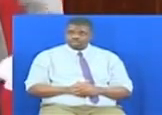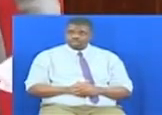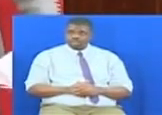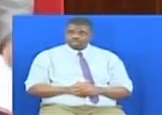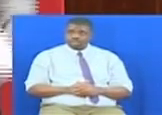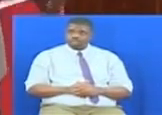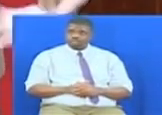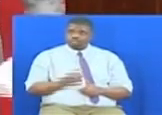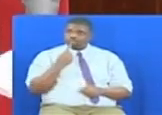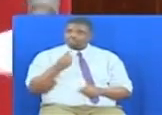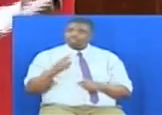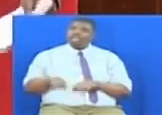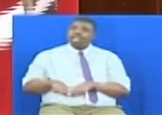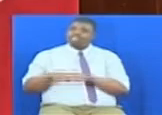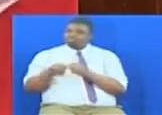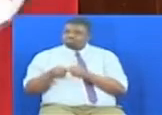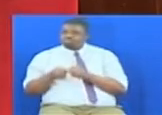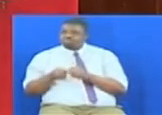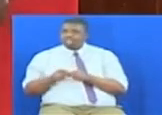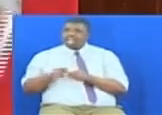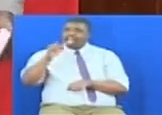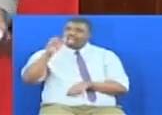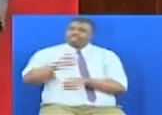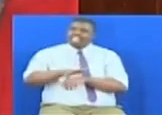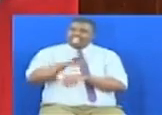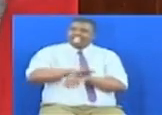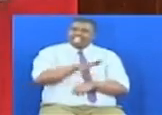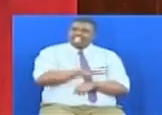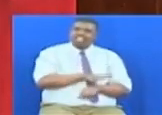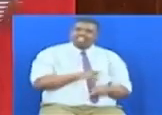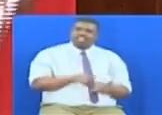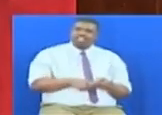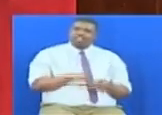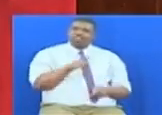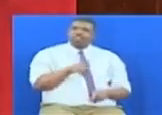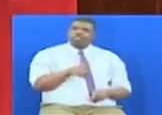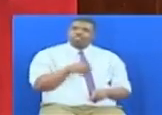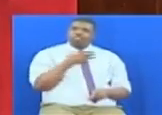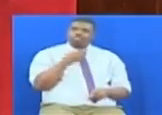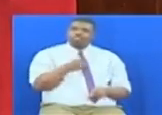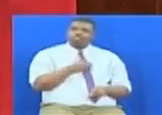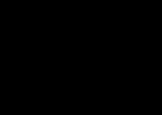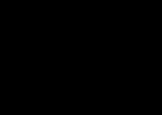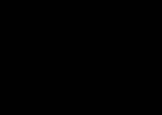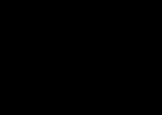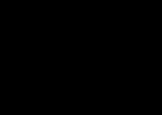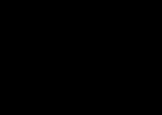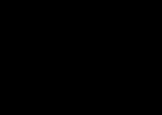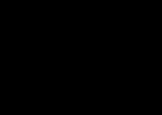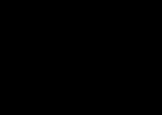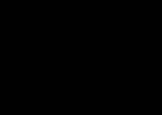Wanasema kavunja miguu, amekanyagwa kanyagwa. Hivi wewe wanaume wako na kanyagi mbo wewe uinuke wewe.